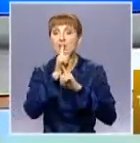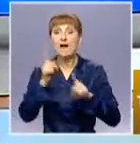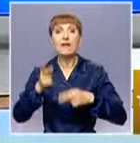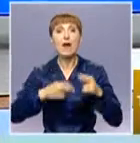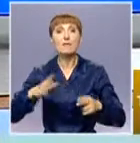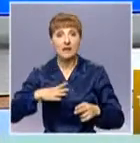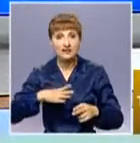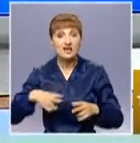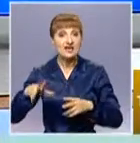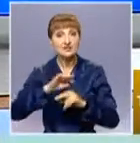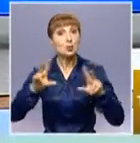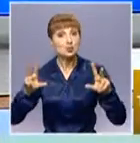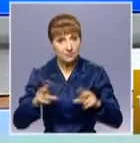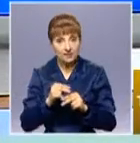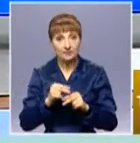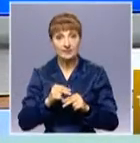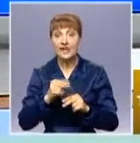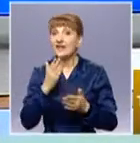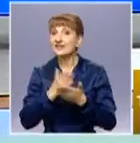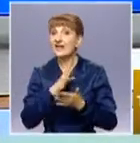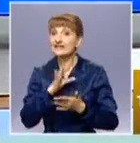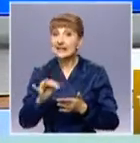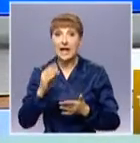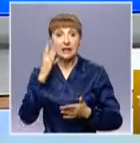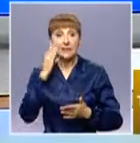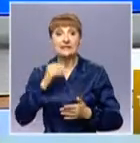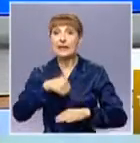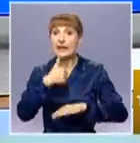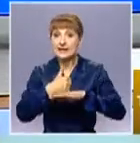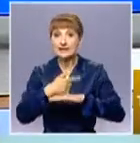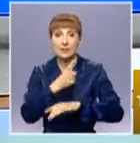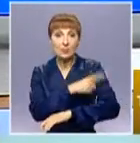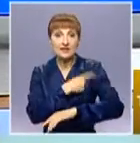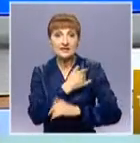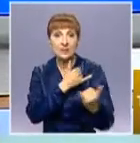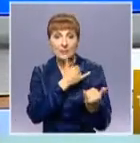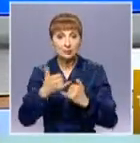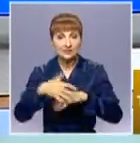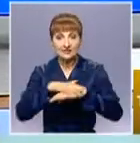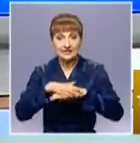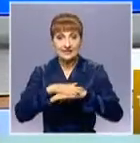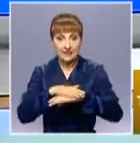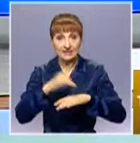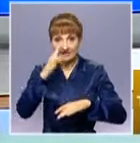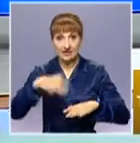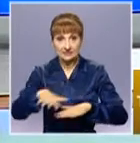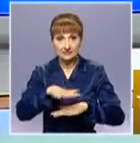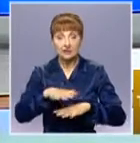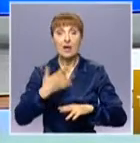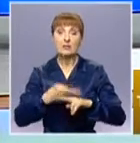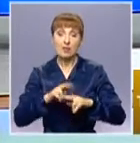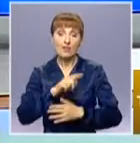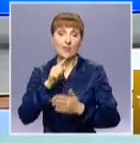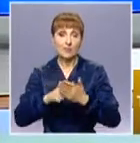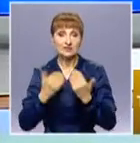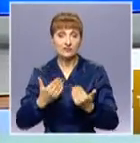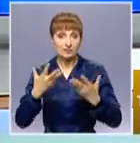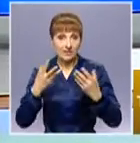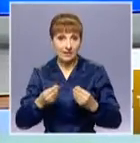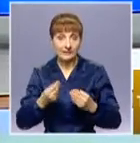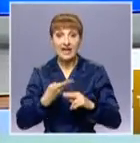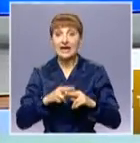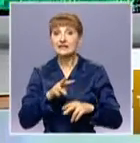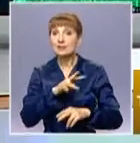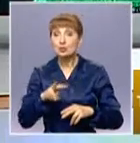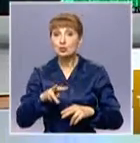уникальных операций, и все успешно. Является ли Алматы лидером по медицинскому обслуживанию населения в республике? Такой вопрос сегодняшнего